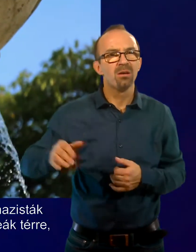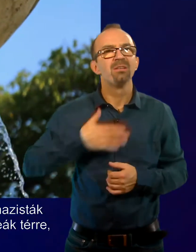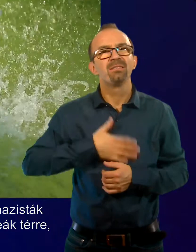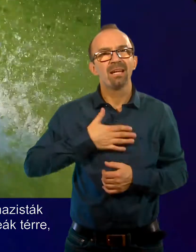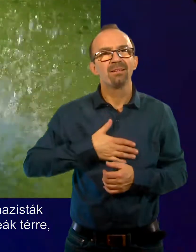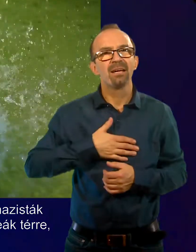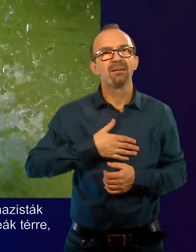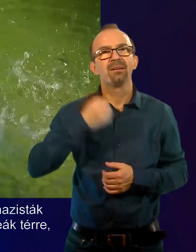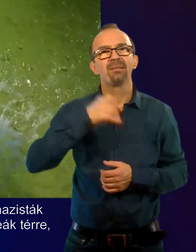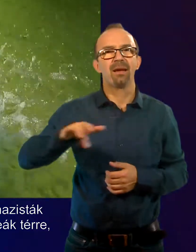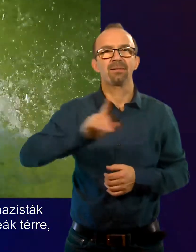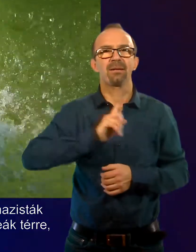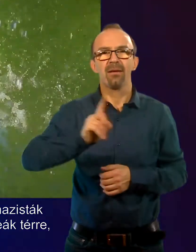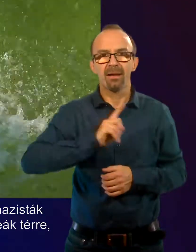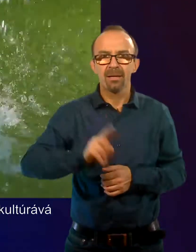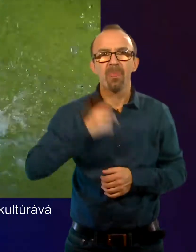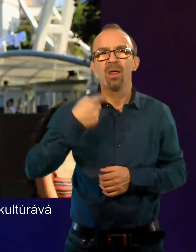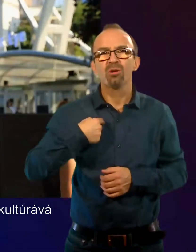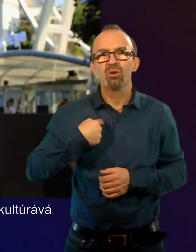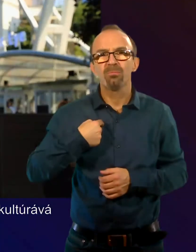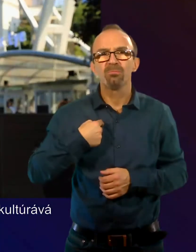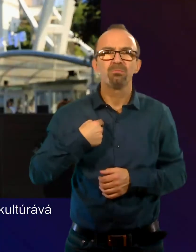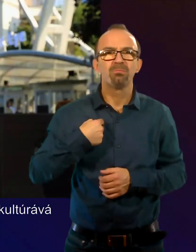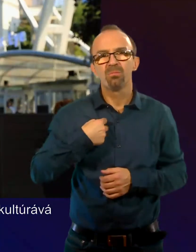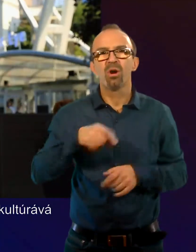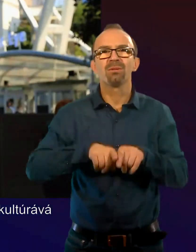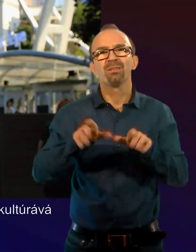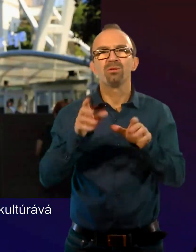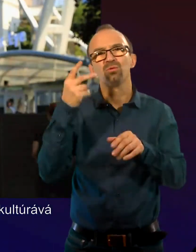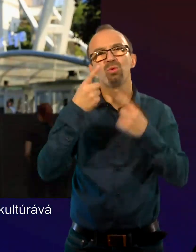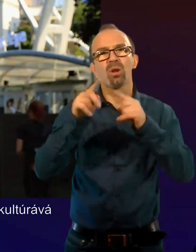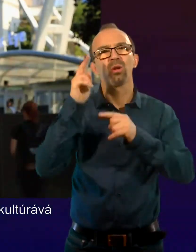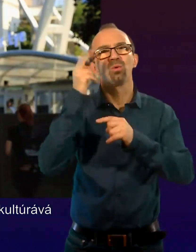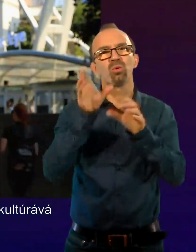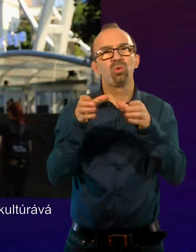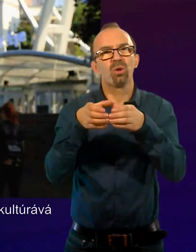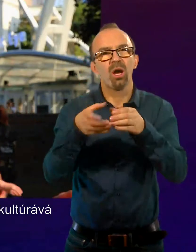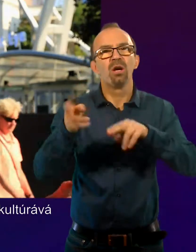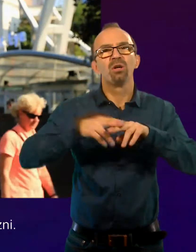nagy előszeretettel járnak ki a Deák térre. Amennyire tudom, ez nagyjából egy szubkultúrává nőtte ki